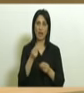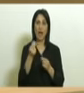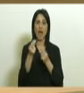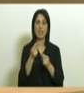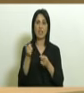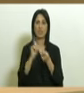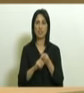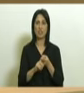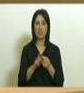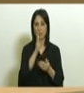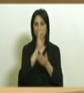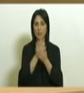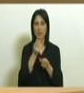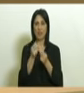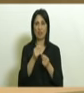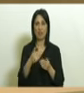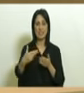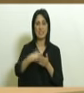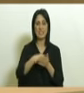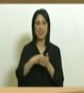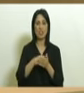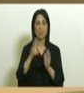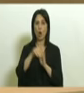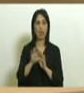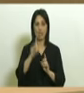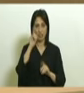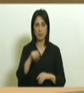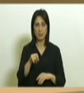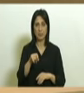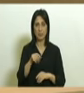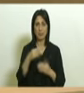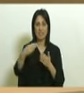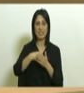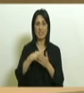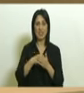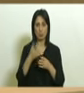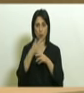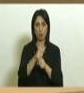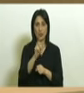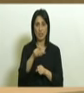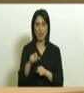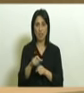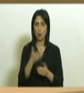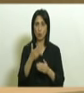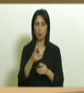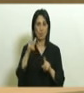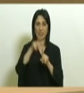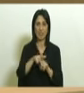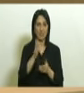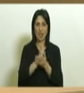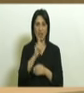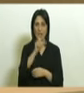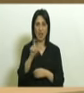რაც შეეხება. პირდაპირ გადასახადებს, საშემოსავლო რო არ შედის მაგაში იცით. საშემოსავლო შეუმცირებთ ხალხს. თუ ეგ ტვირთი არ არის